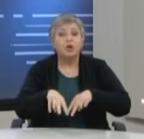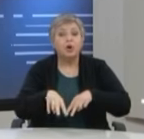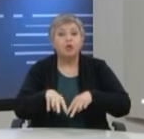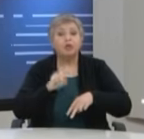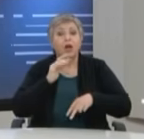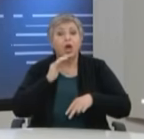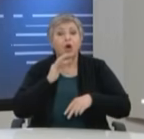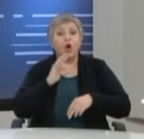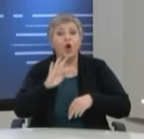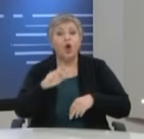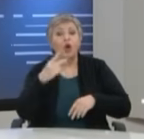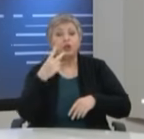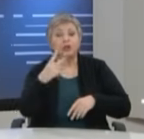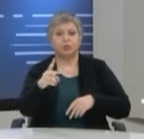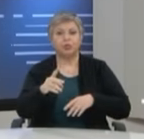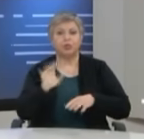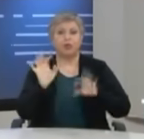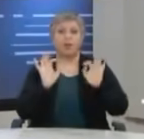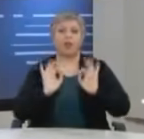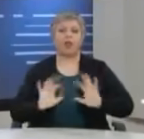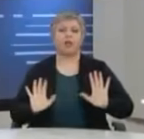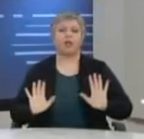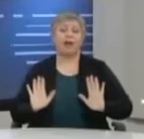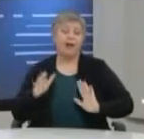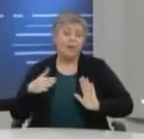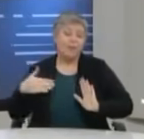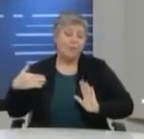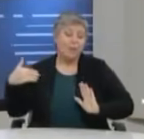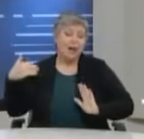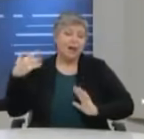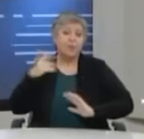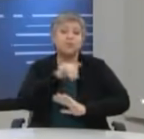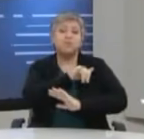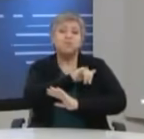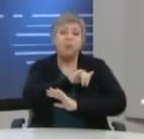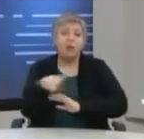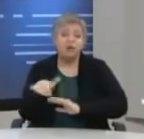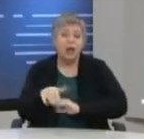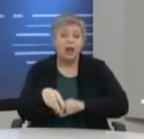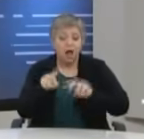γλώσσα. Ποτέ η Ελλάδα δεν είχε αναγνωρίσει μακεδονική γλώσσα. Ποτέ.